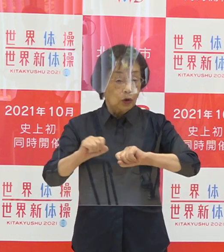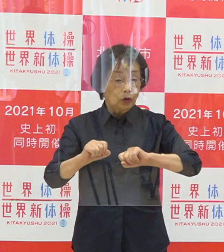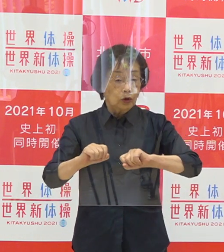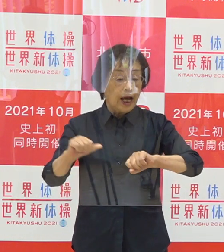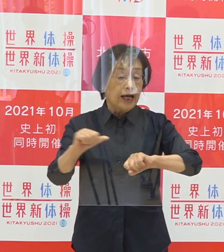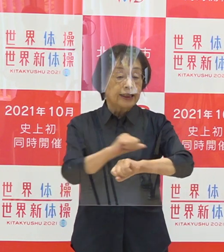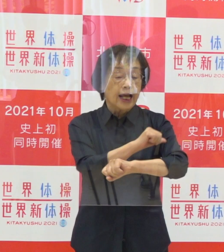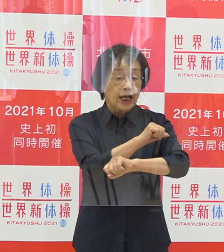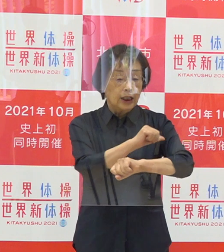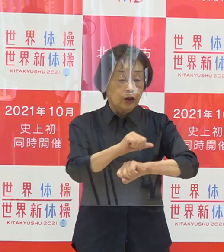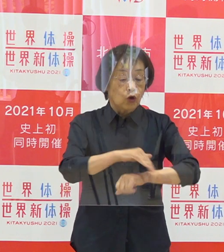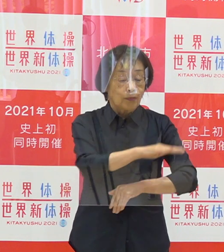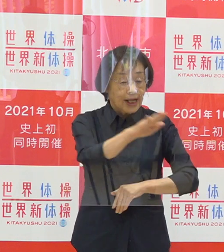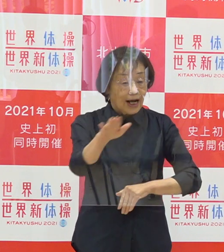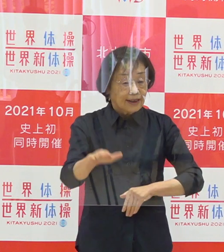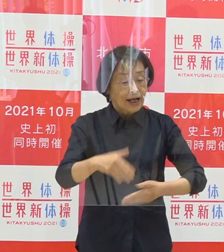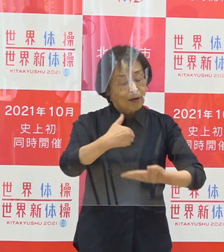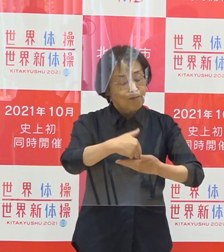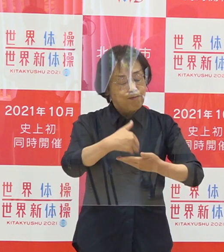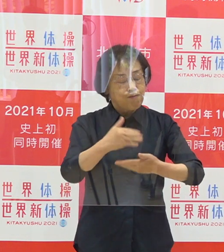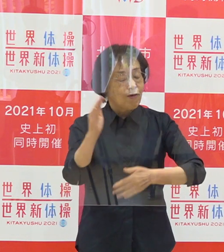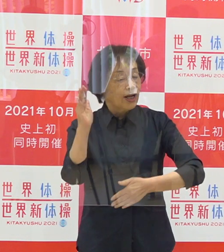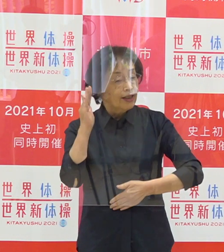からは聞いておるという段階です。